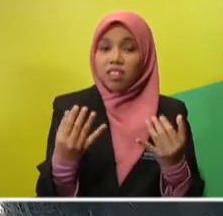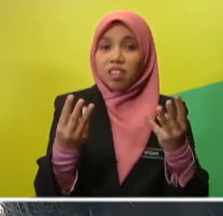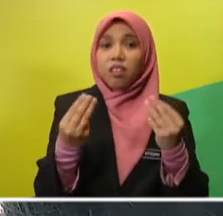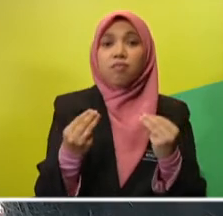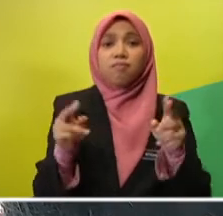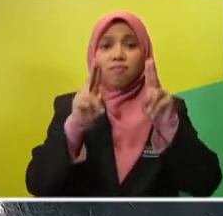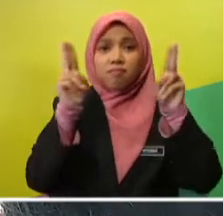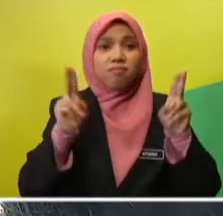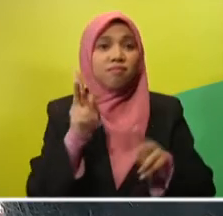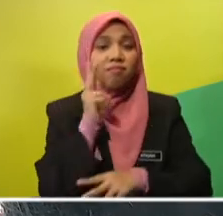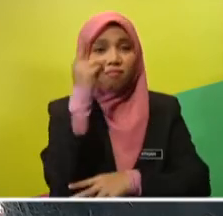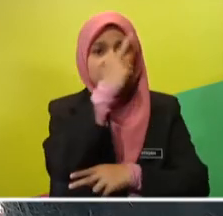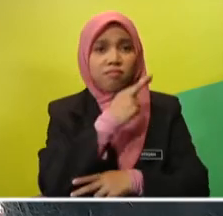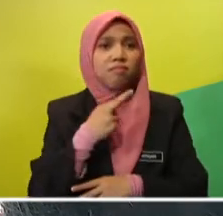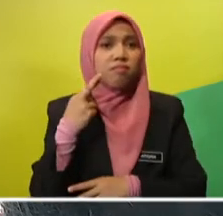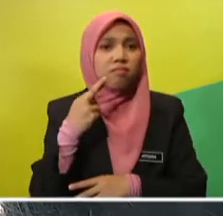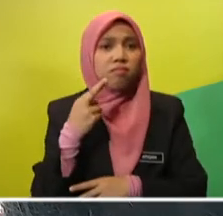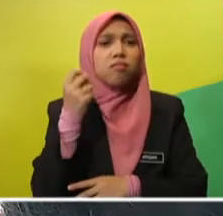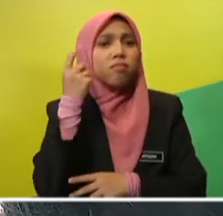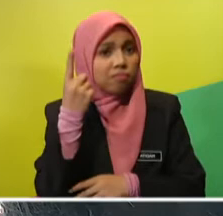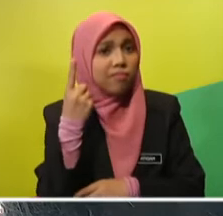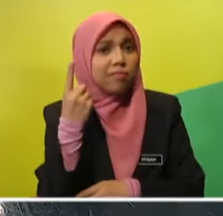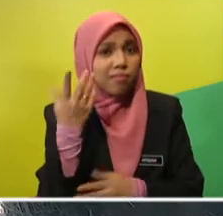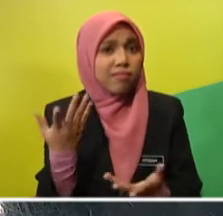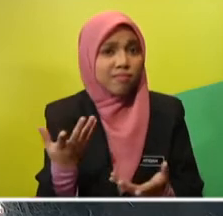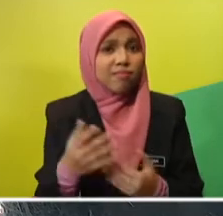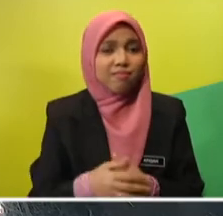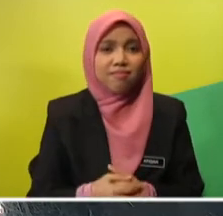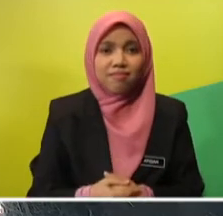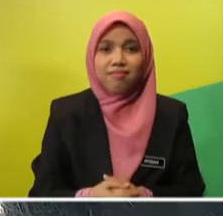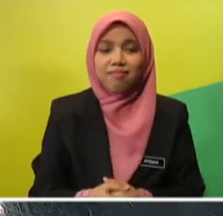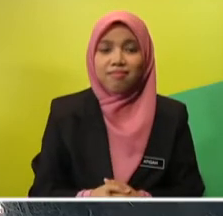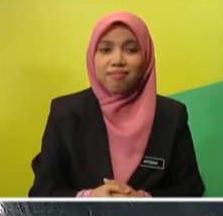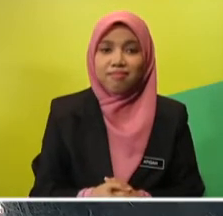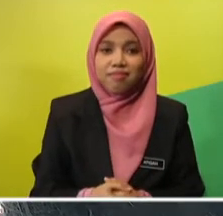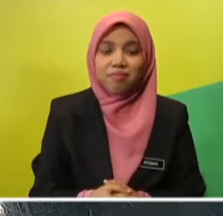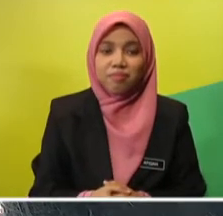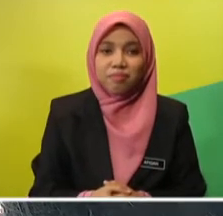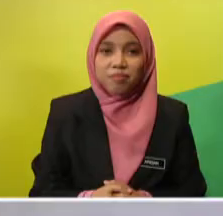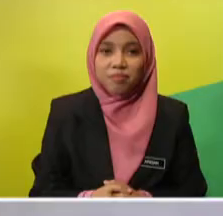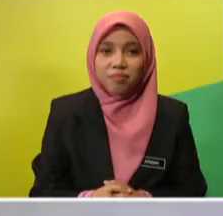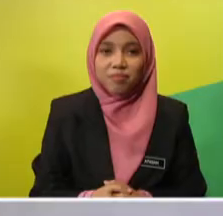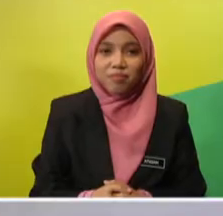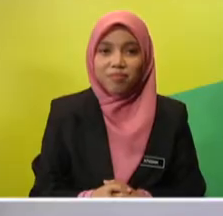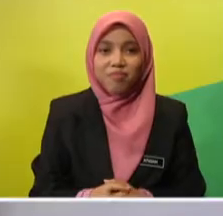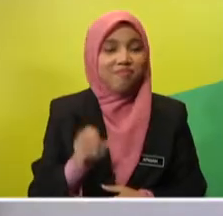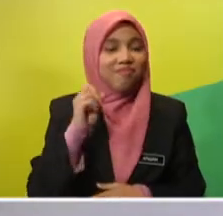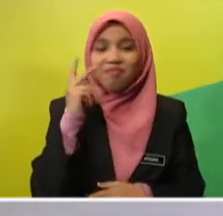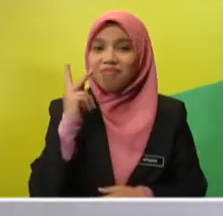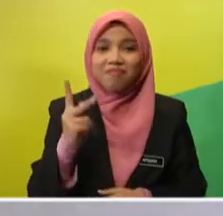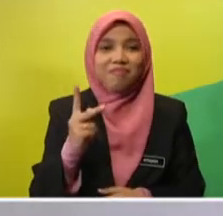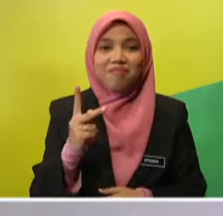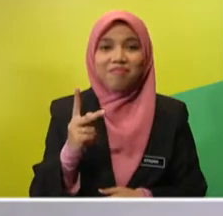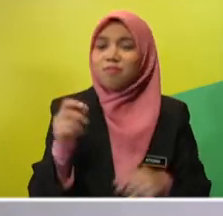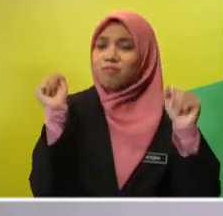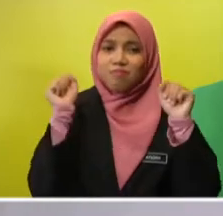tahu sejauh mana maklumat yang Kak Rina dah serap dalam pelajaran kita hari ini. Okey, cikgu. Saya